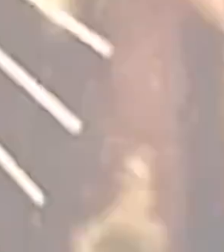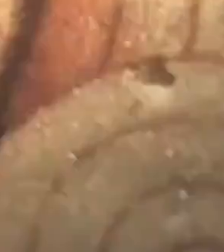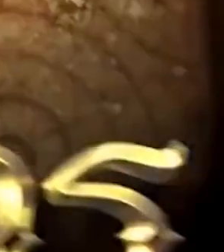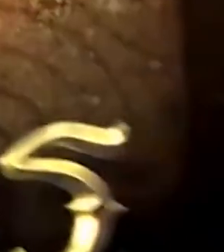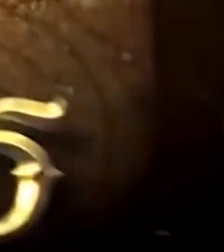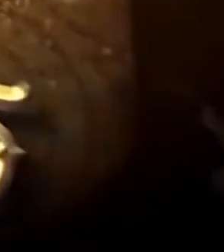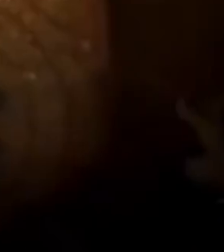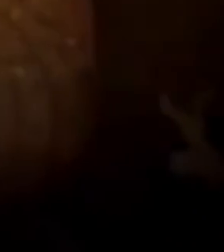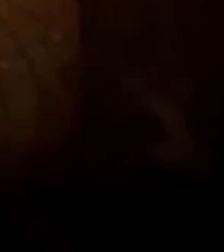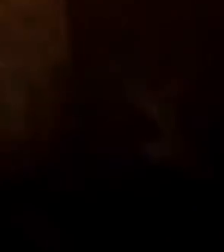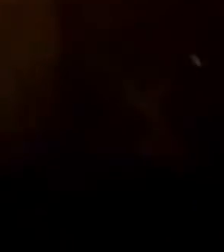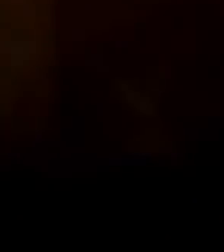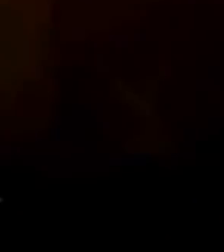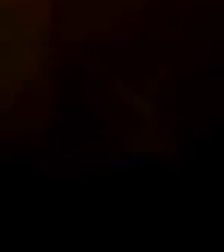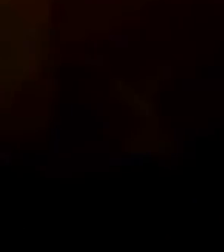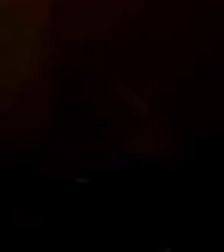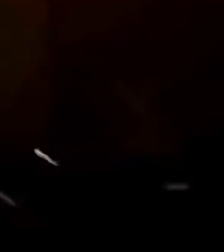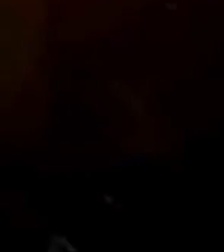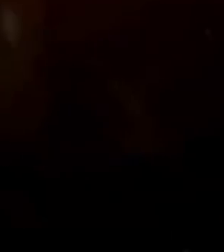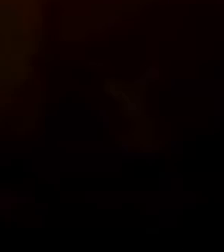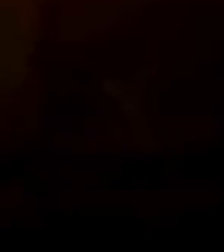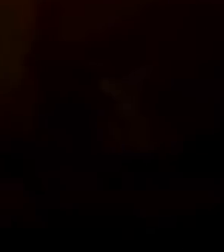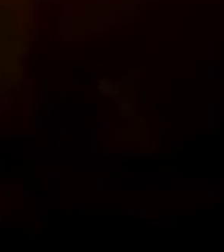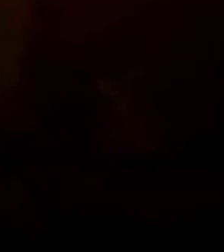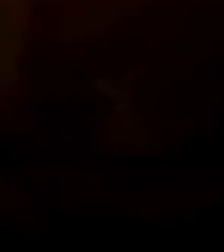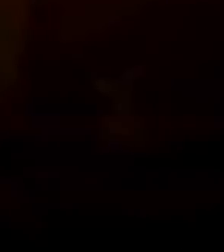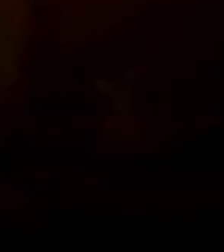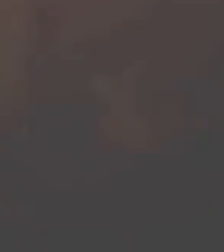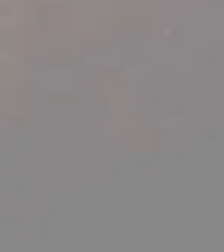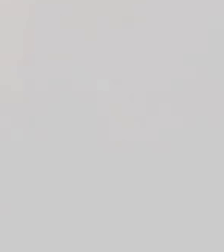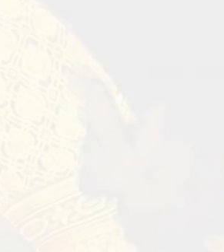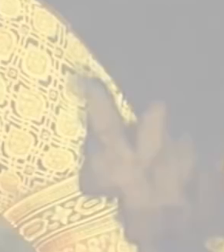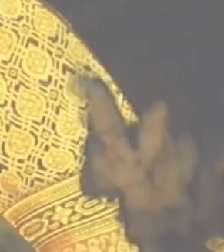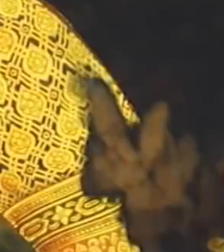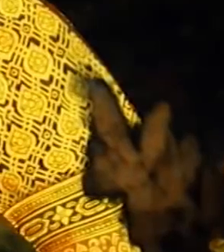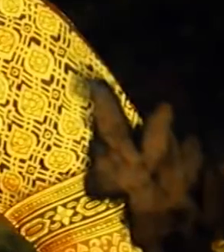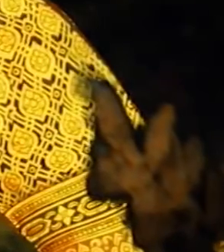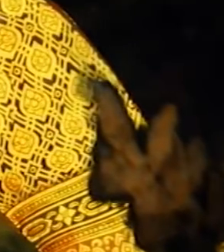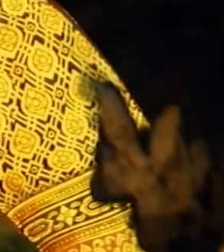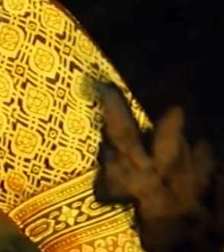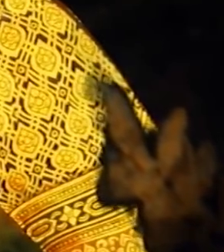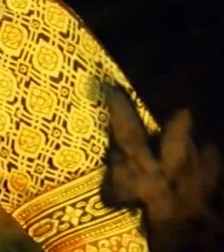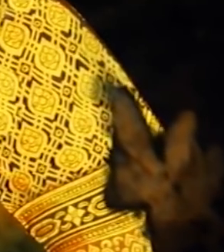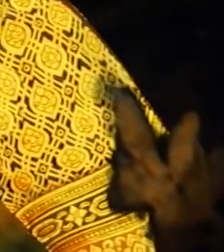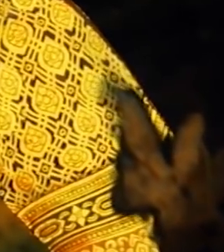หมอรามาตอนจิตรกรรมฝาผนังมีชีวิตที่